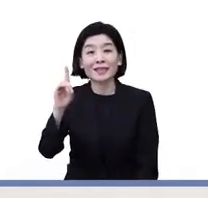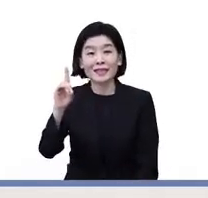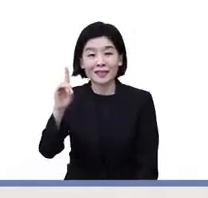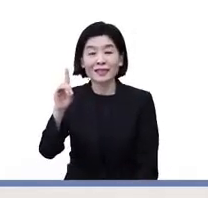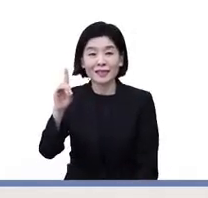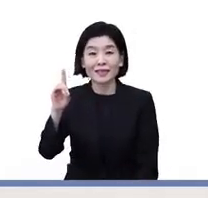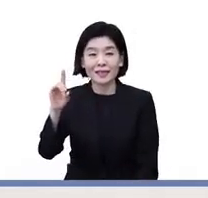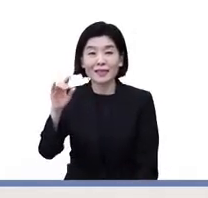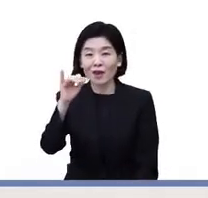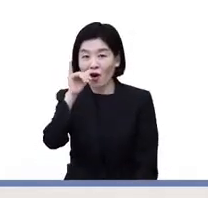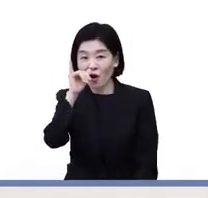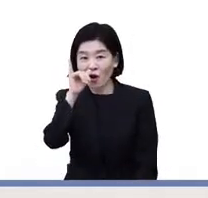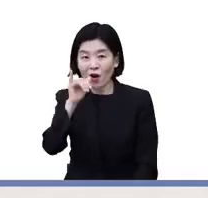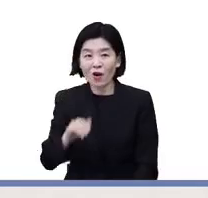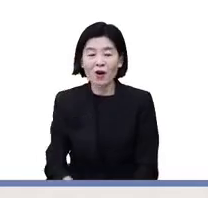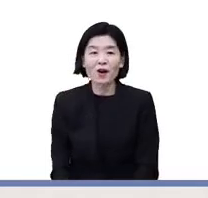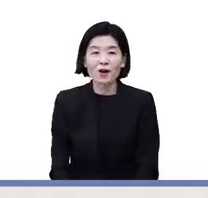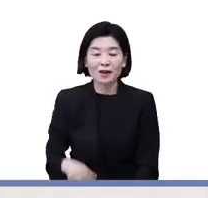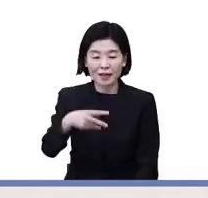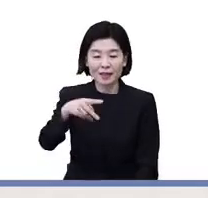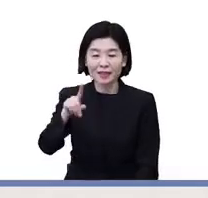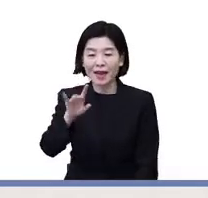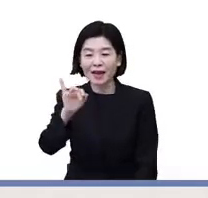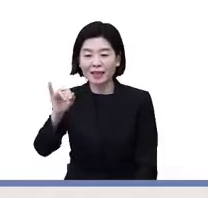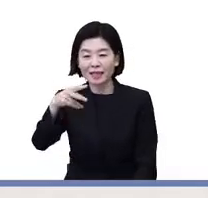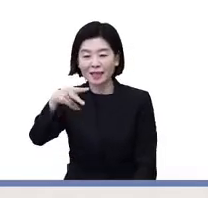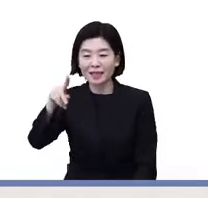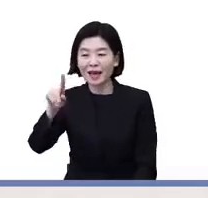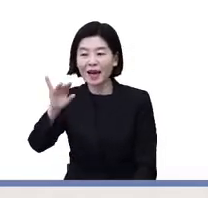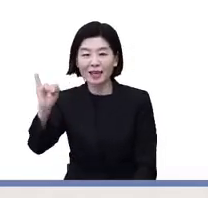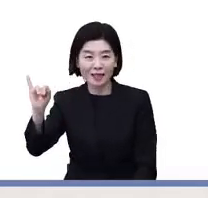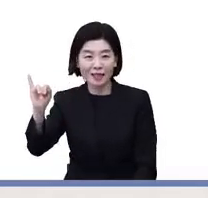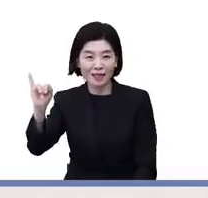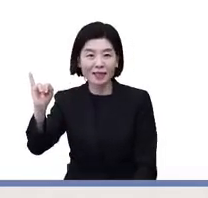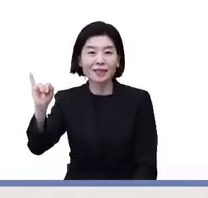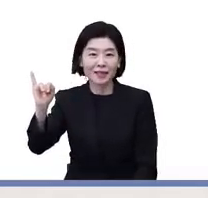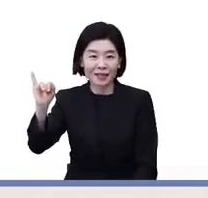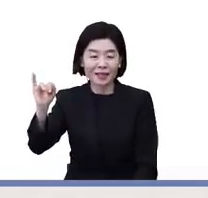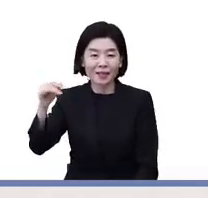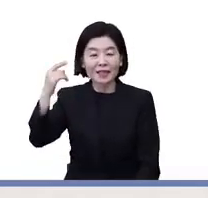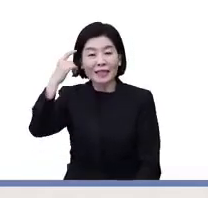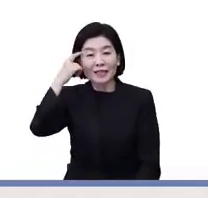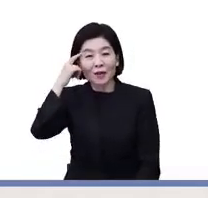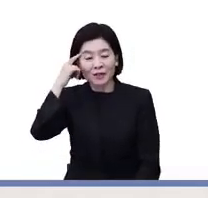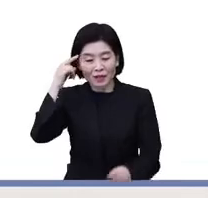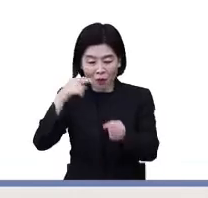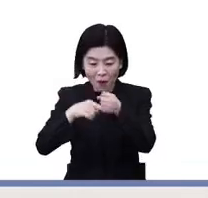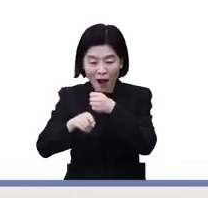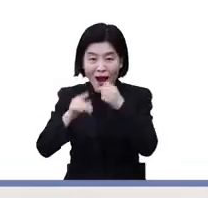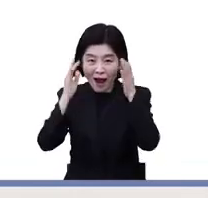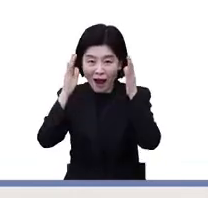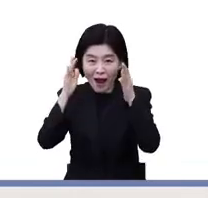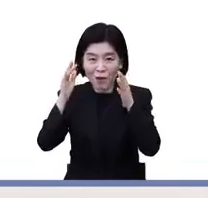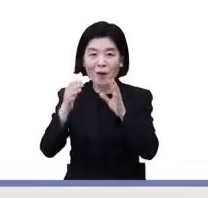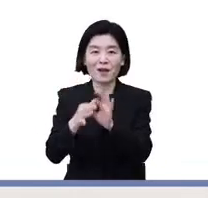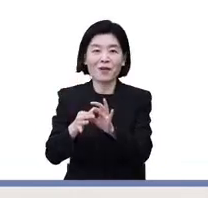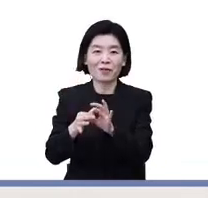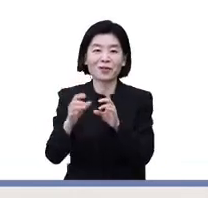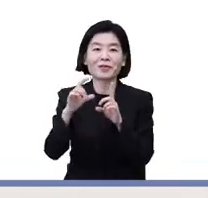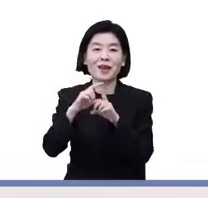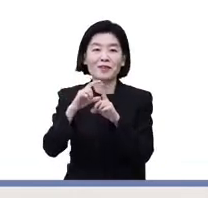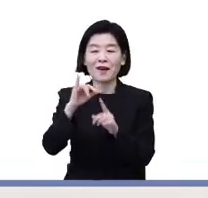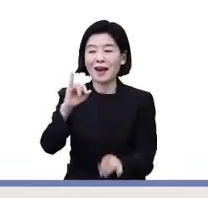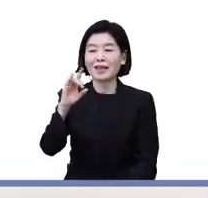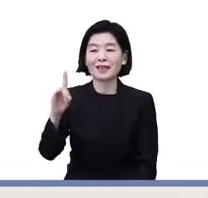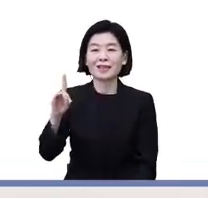여는 곳이기 때문에 저는 이제 싸이싸이 사이카이트리 사이언스가 이제 정신과학 과학이라서 싸이싸이라는 아이디로 올려